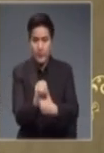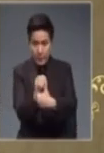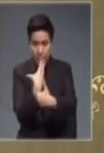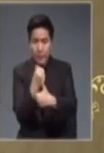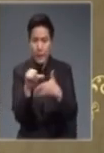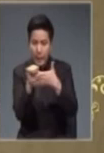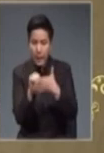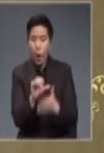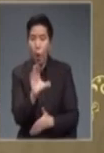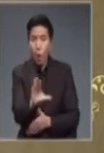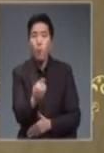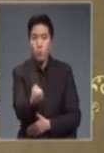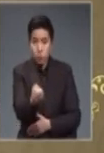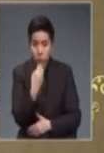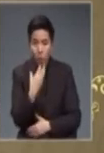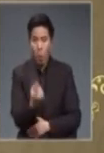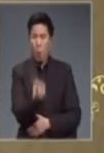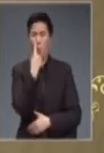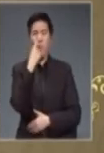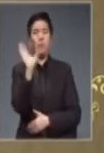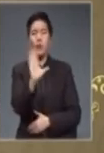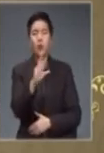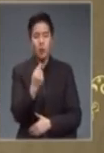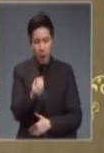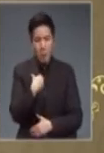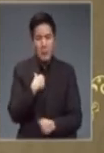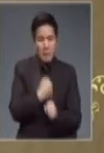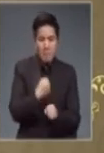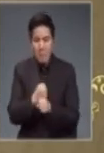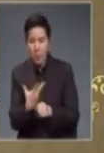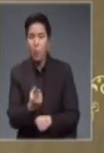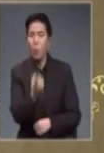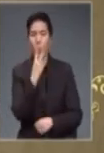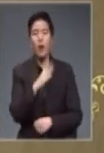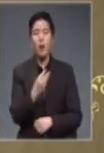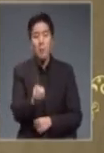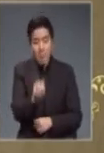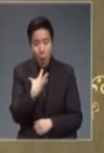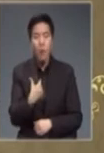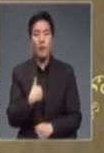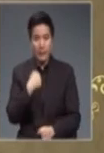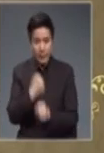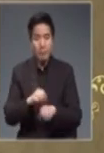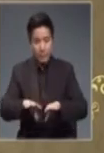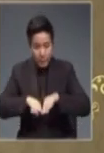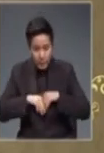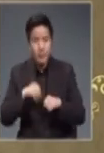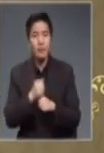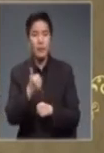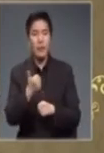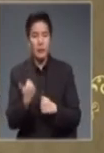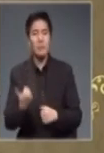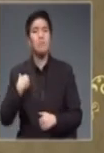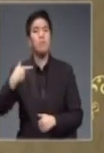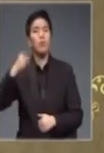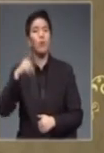ยู่นะครับสิ่งเหล่านี้อาจจะทำให้การจ้างงานเกิดปัญหาอาจจะมีการเลิกการประกอบการในธุรกิจที่ล้าสมัยนะครับหรือมีการ